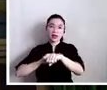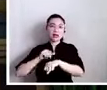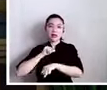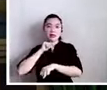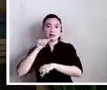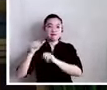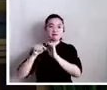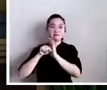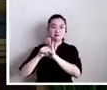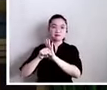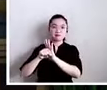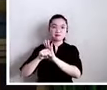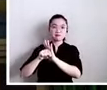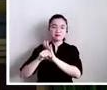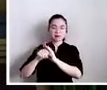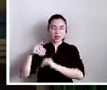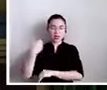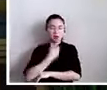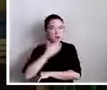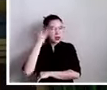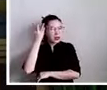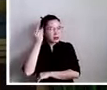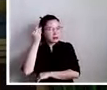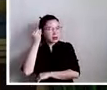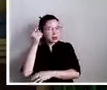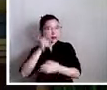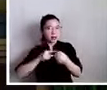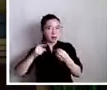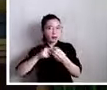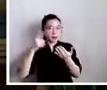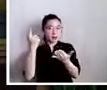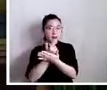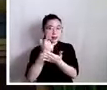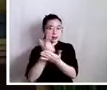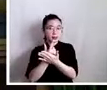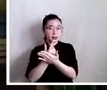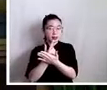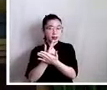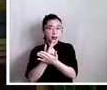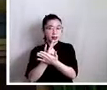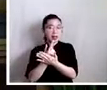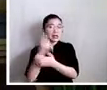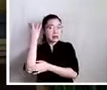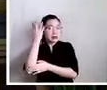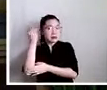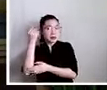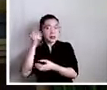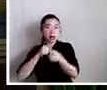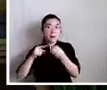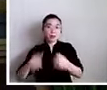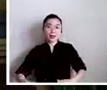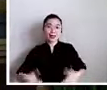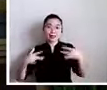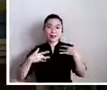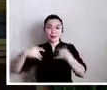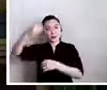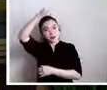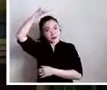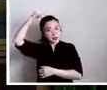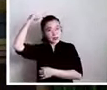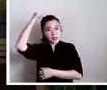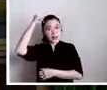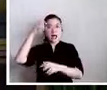sa kasulatan o sa mga pagpamalandong usab sa mga santos, dunay duha kapamaagi nga ma-undermine